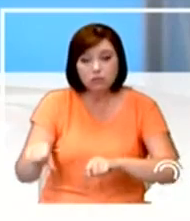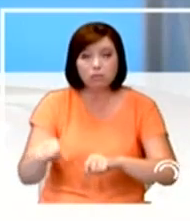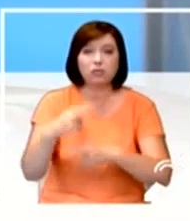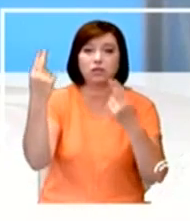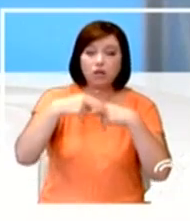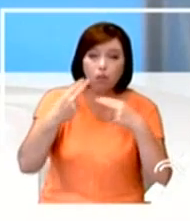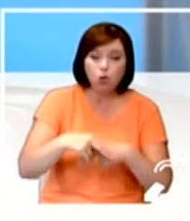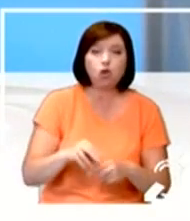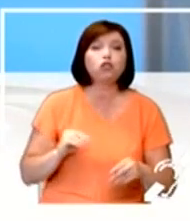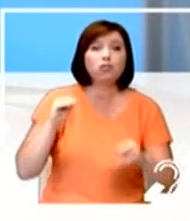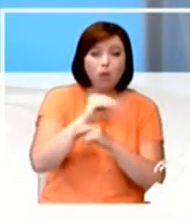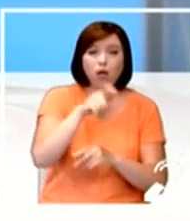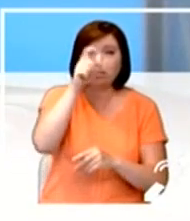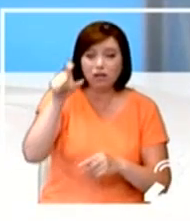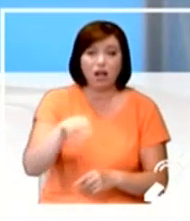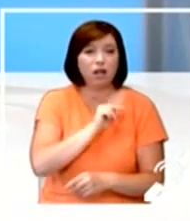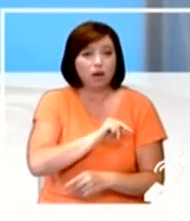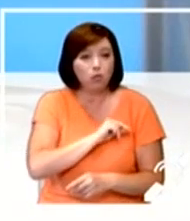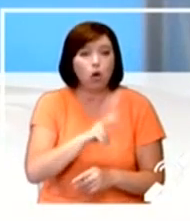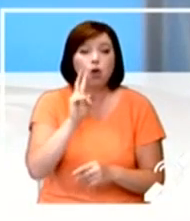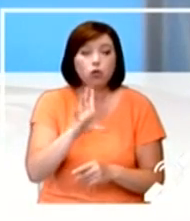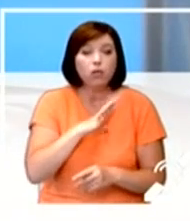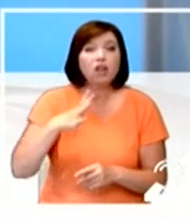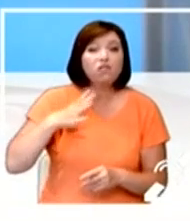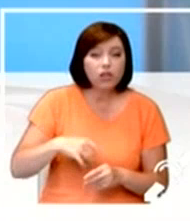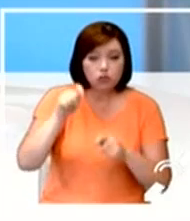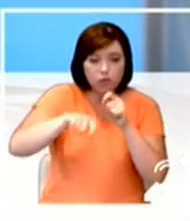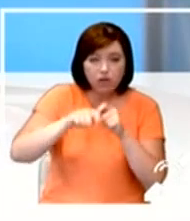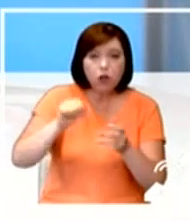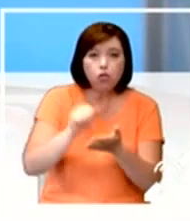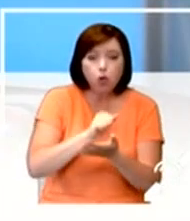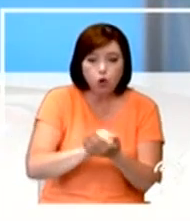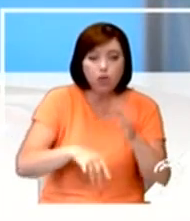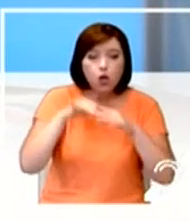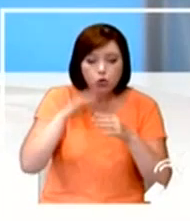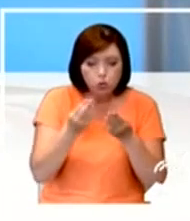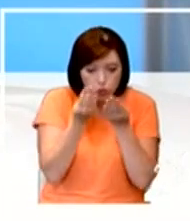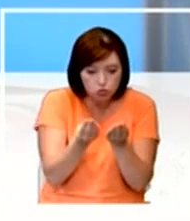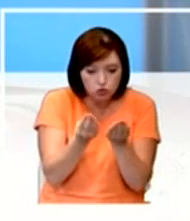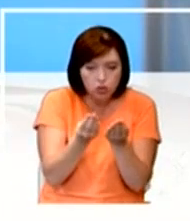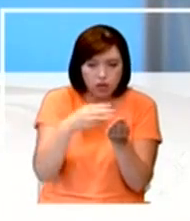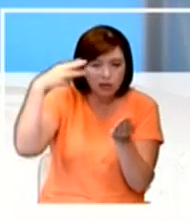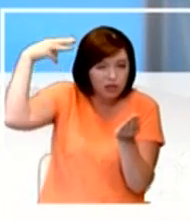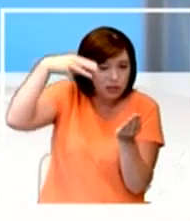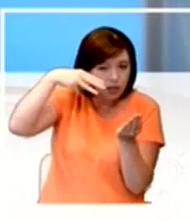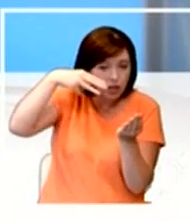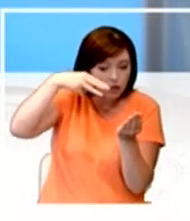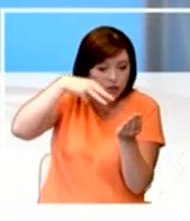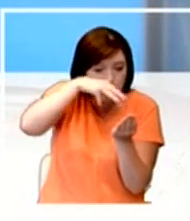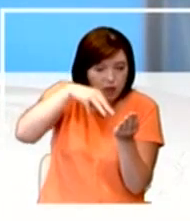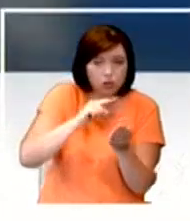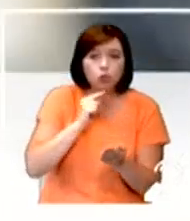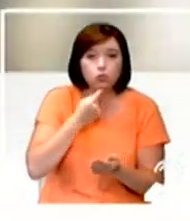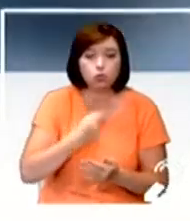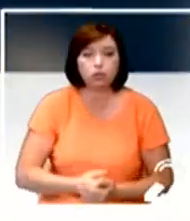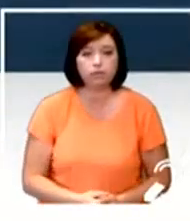Serviciul Vamal au suplimentat numărul de angajați care a fost nevoit să verifice manual actele călătorilor la lumina lanternelor.